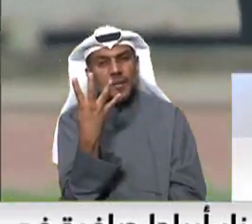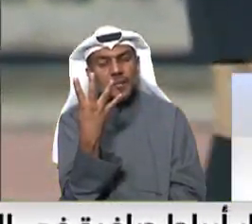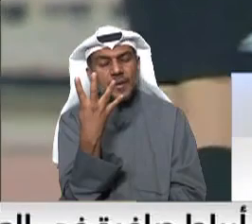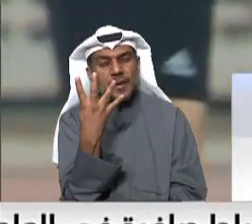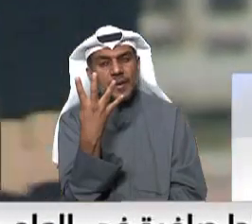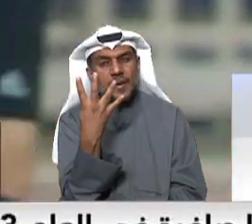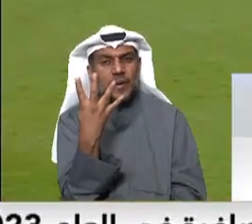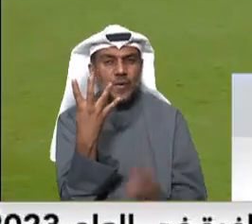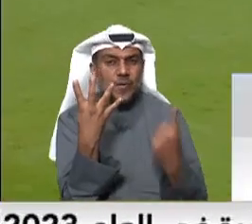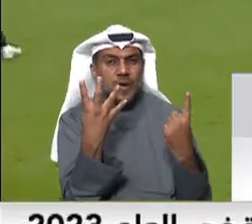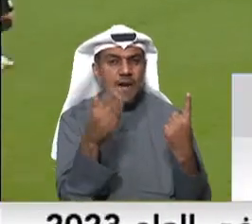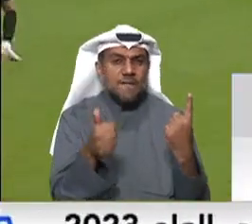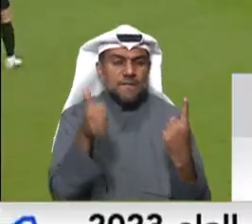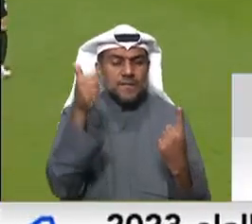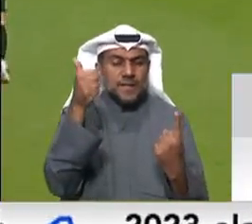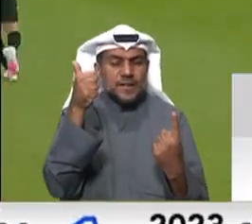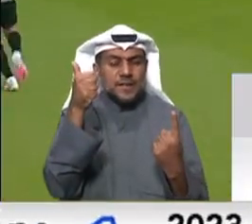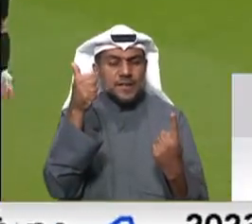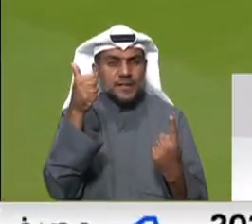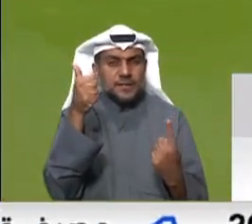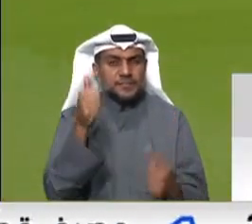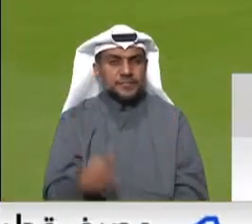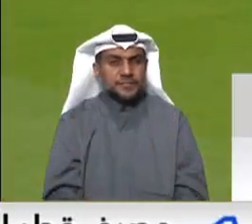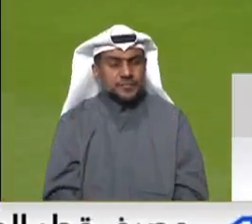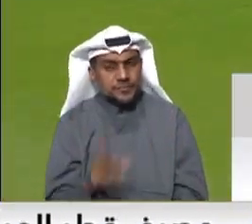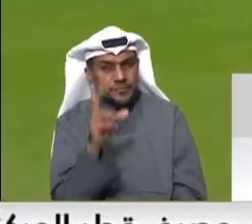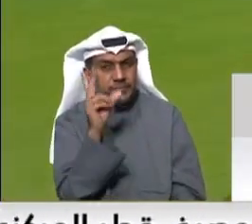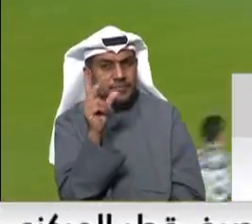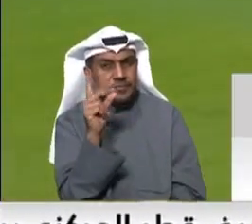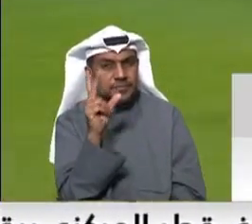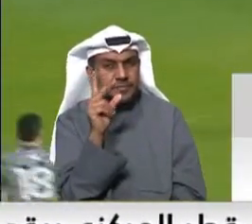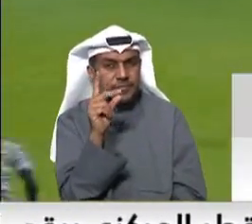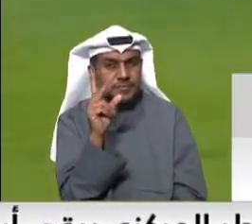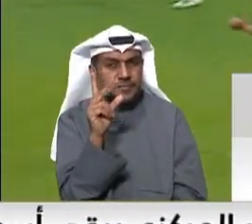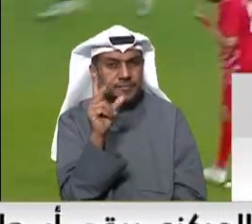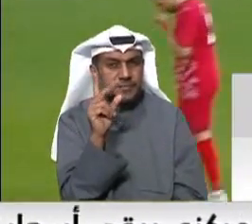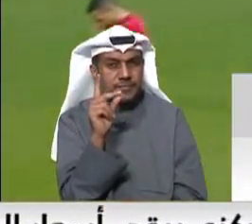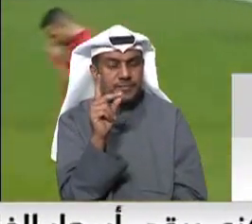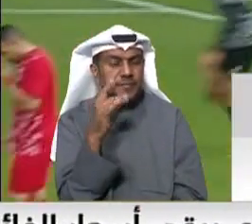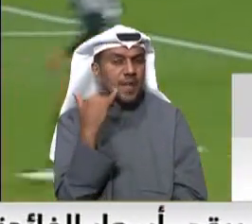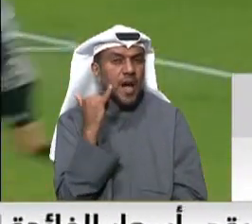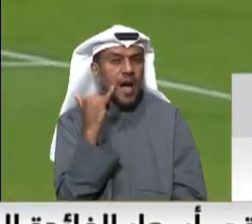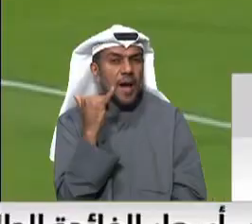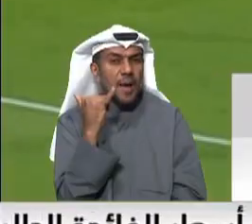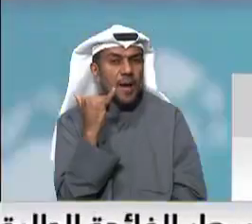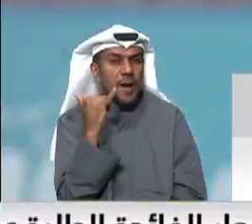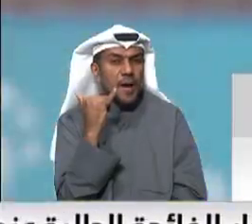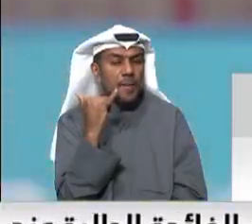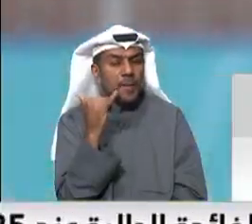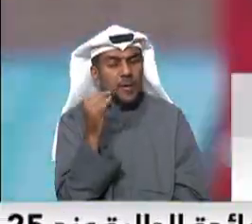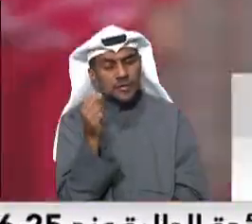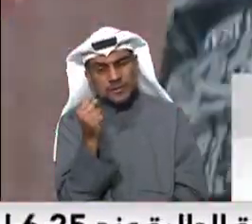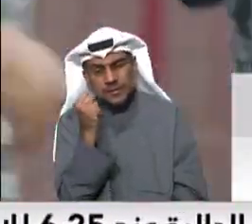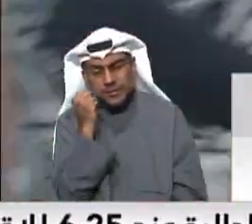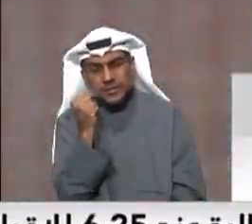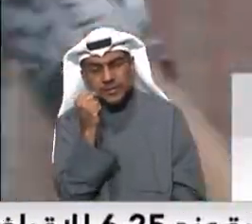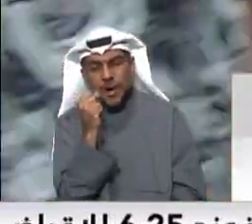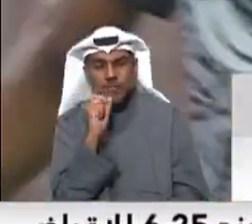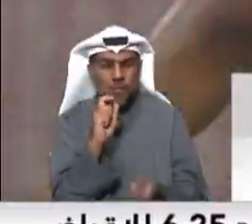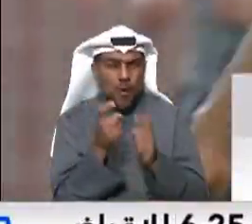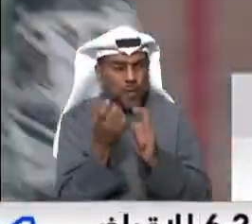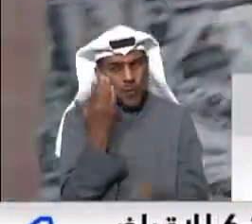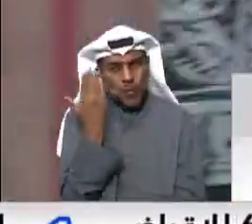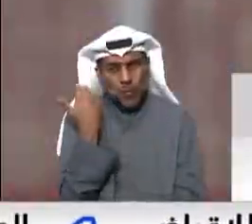لهدف واحد اما المواجهه الثانيه فقد استطاع العرب من العبور بصعوبه بعد ان